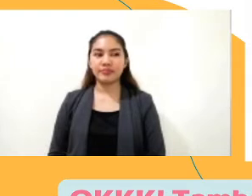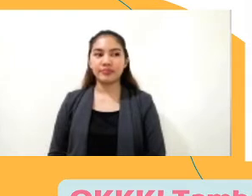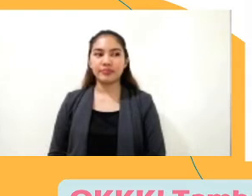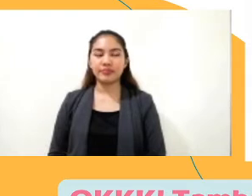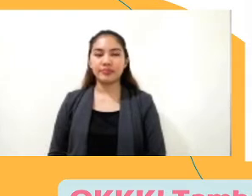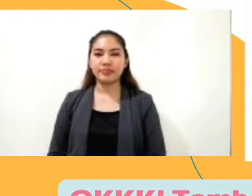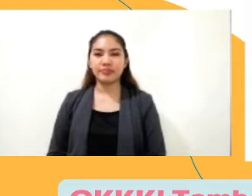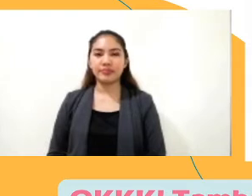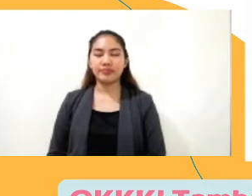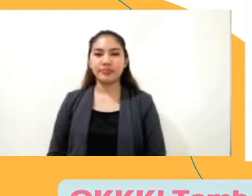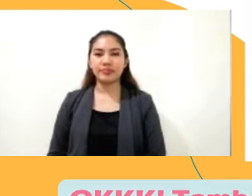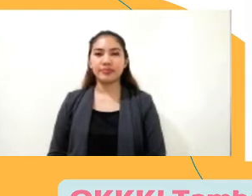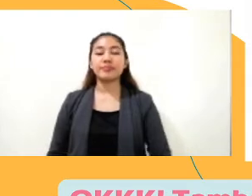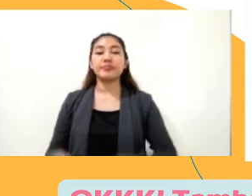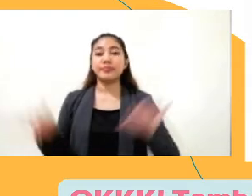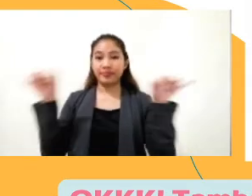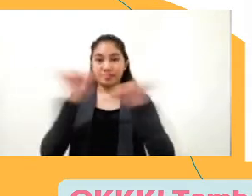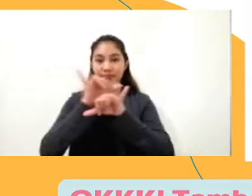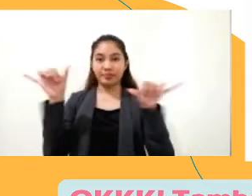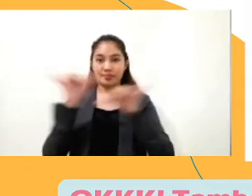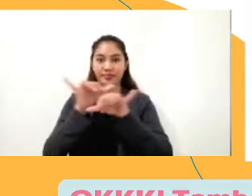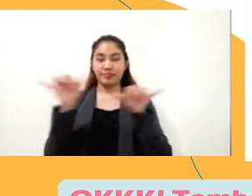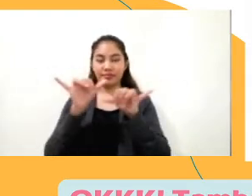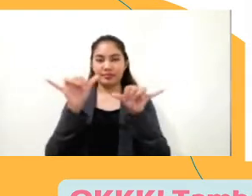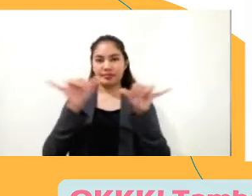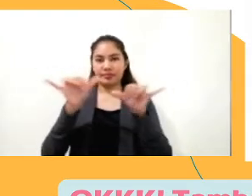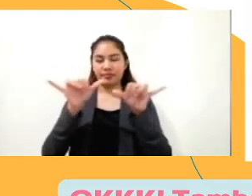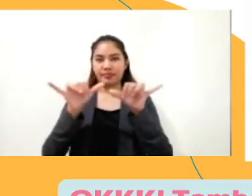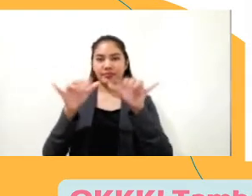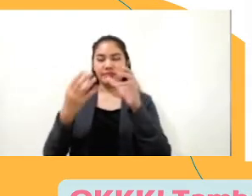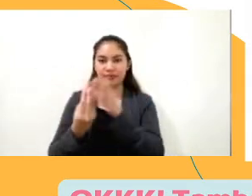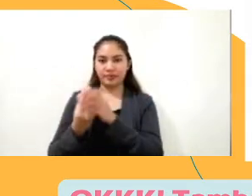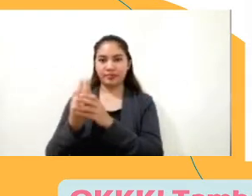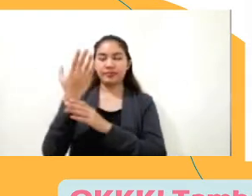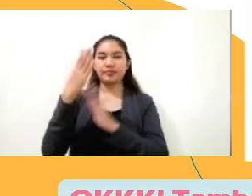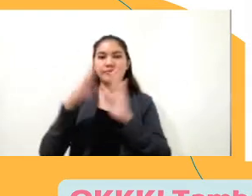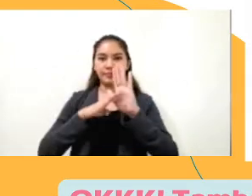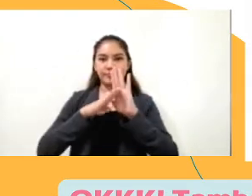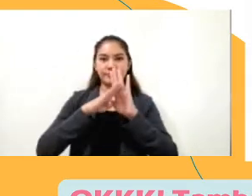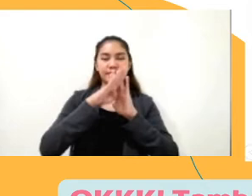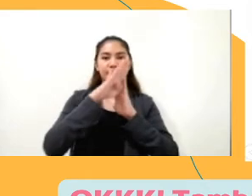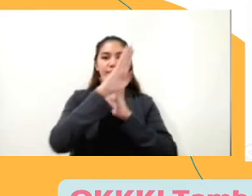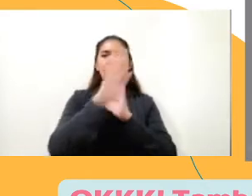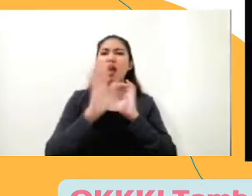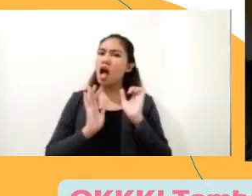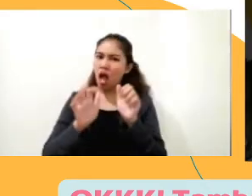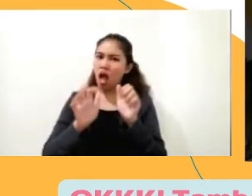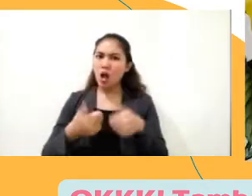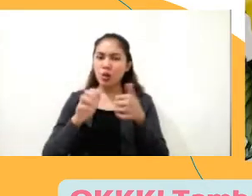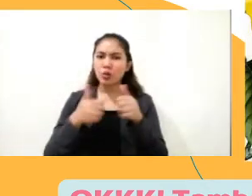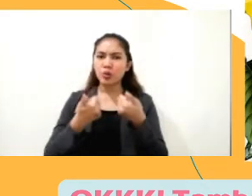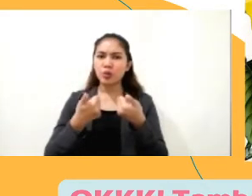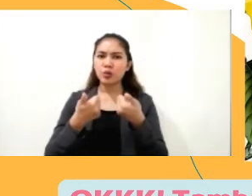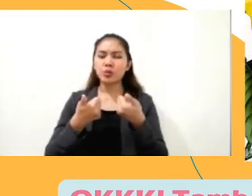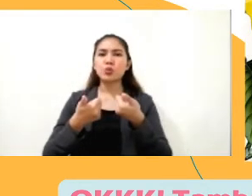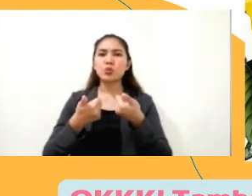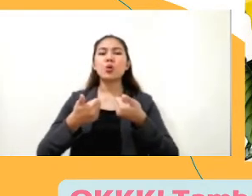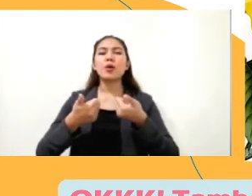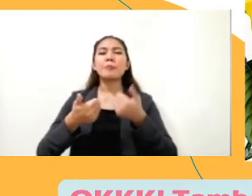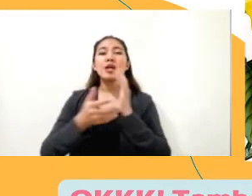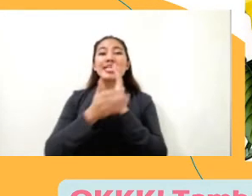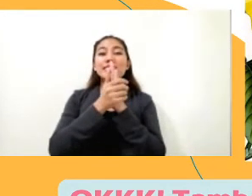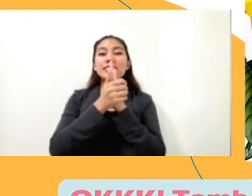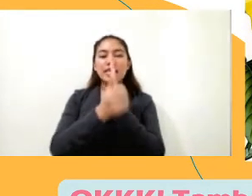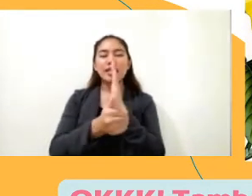ng ating pagyabong ay nasa pagpapalaw ng ating kapasidad. So